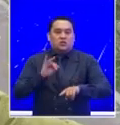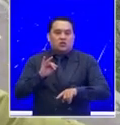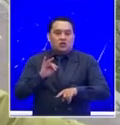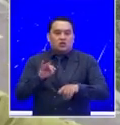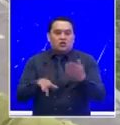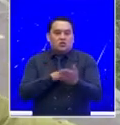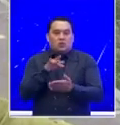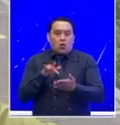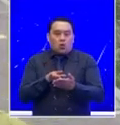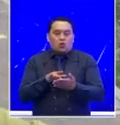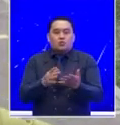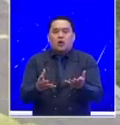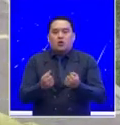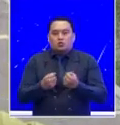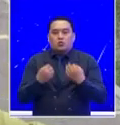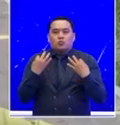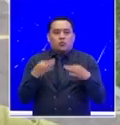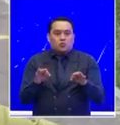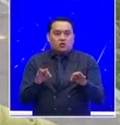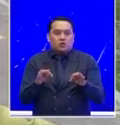жителей города Талдыкурган для получения пропусков